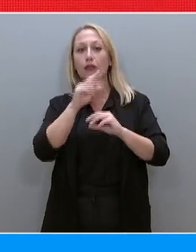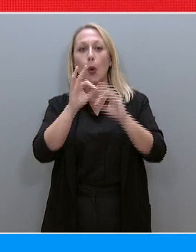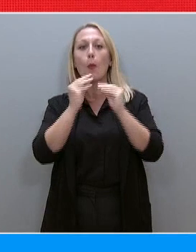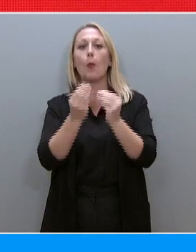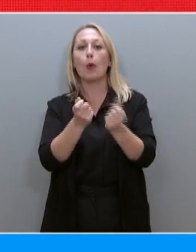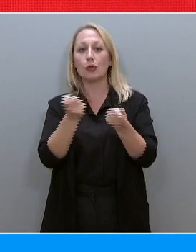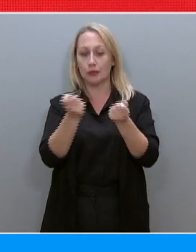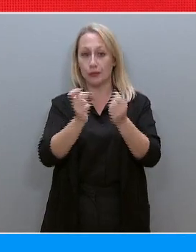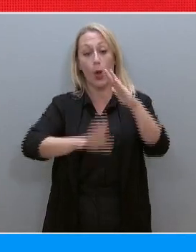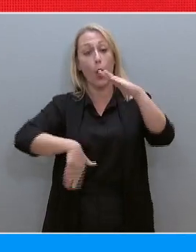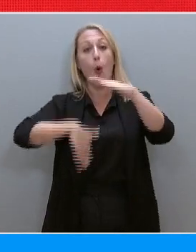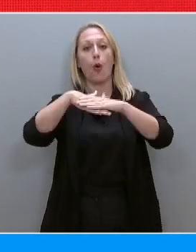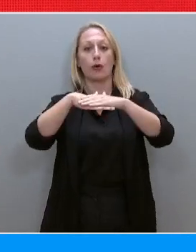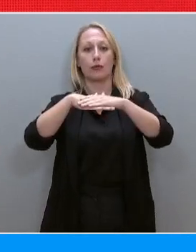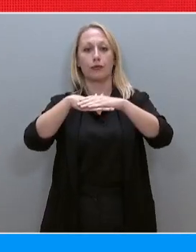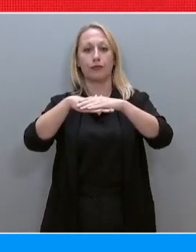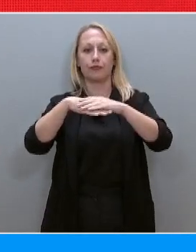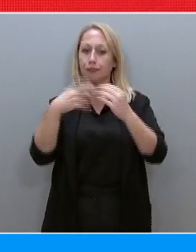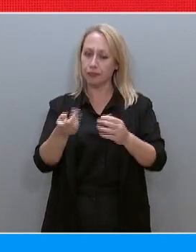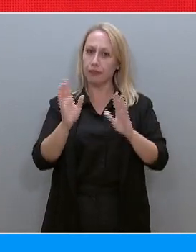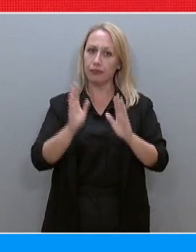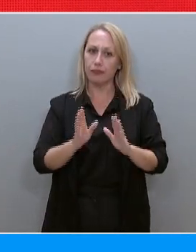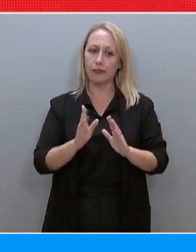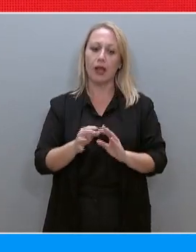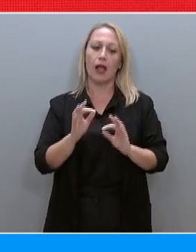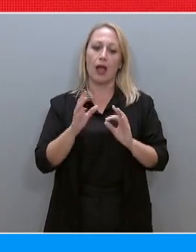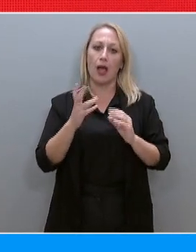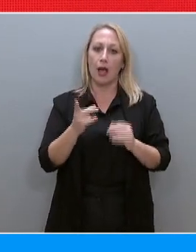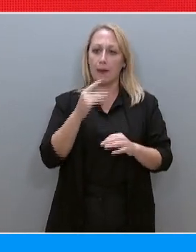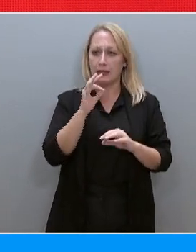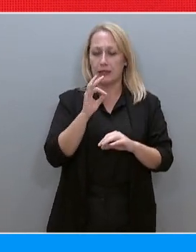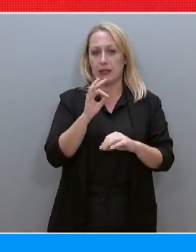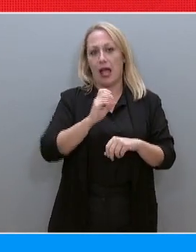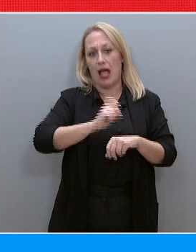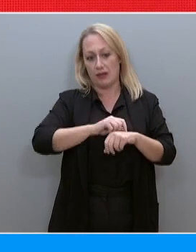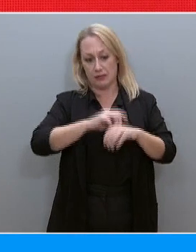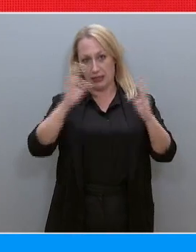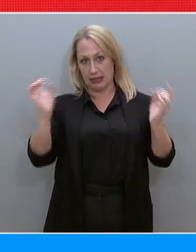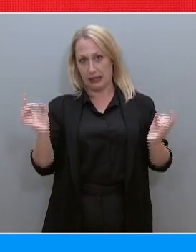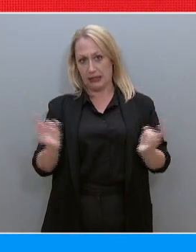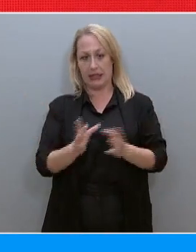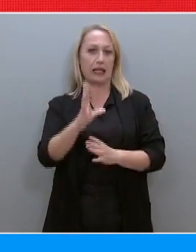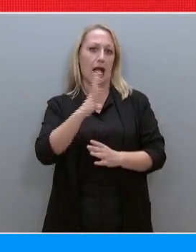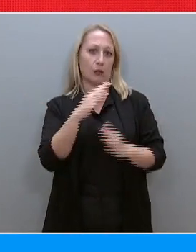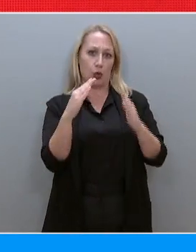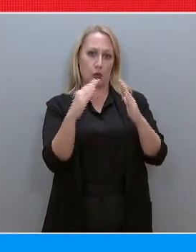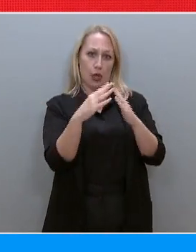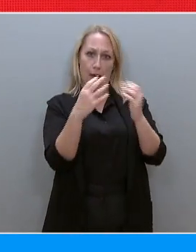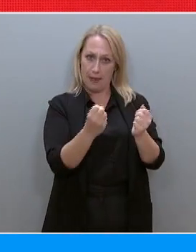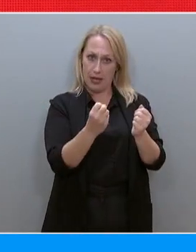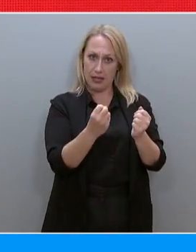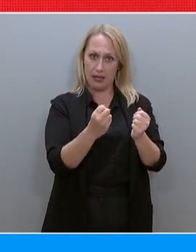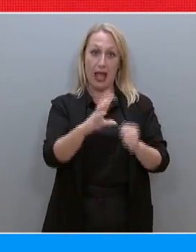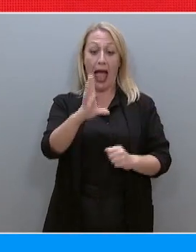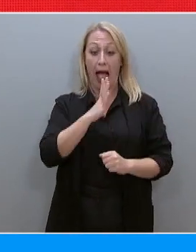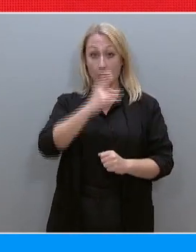βάζοντας όριο, δίνοντας τη δυνατότητα αξιοποίησης κατοικιών στο Airbnb μόνο στα